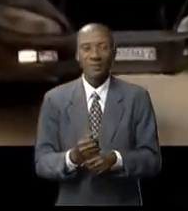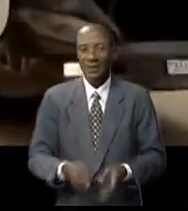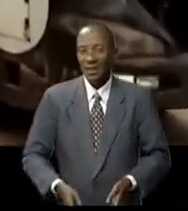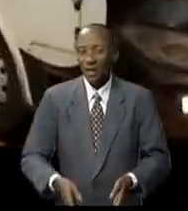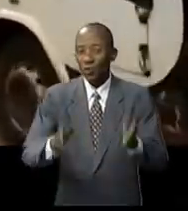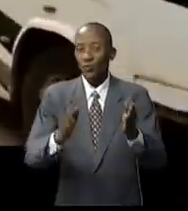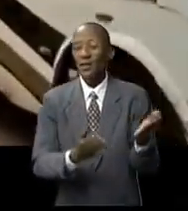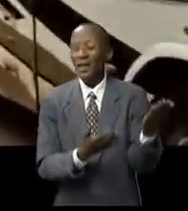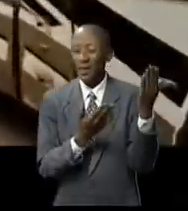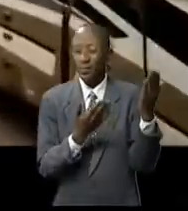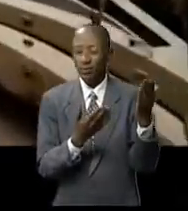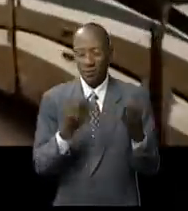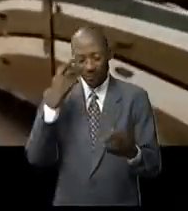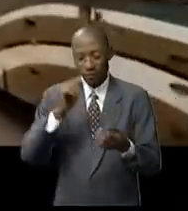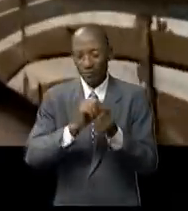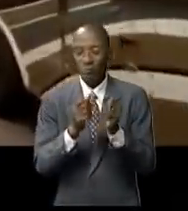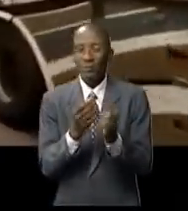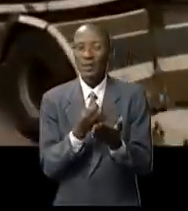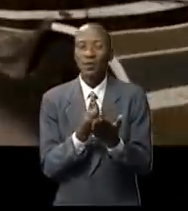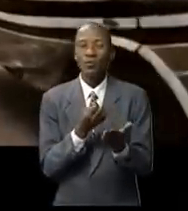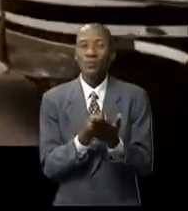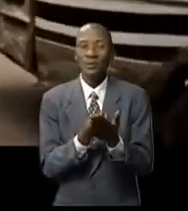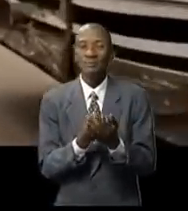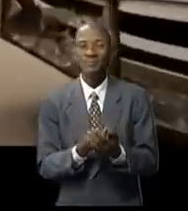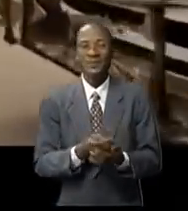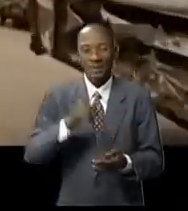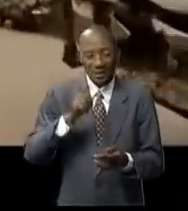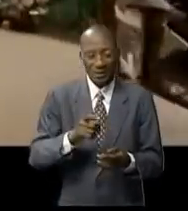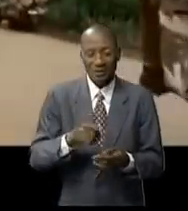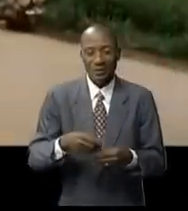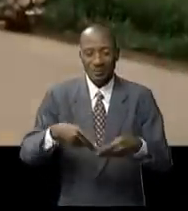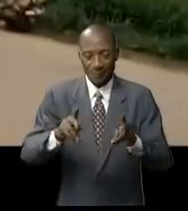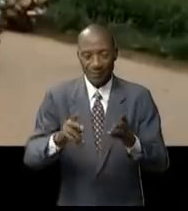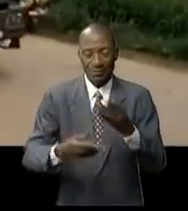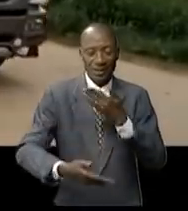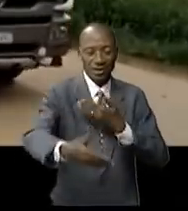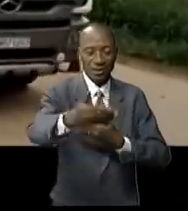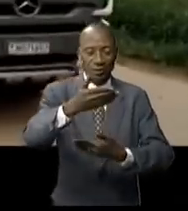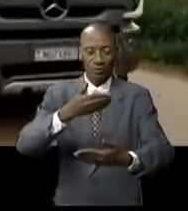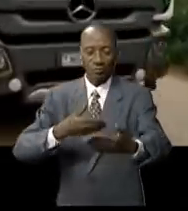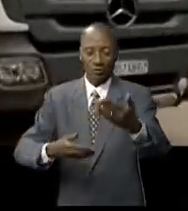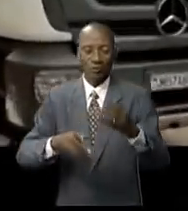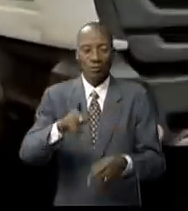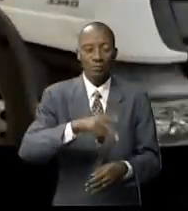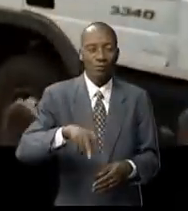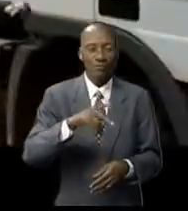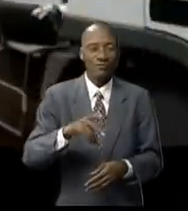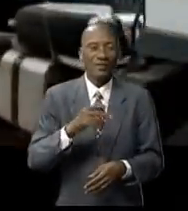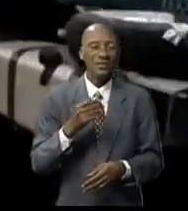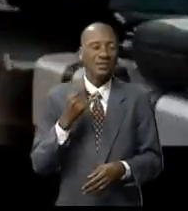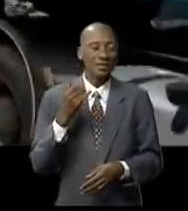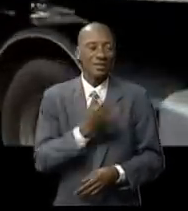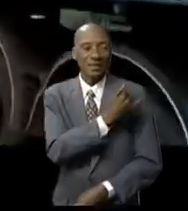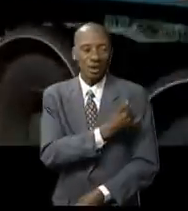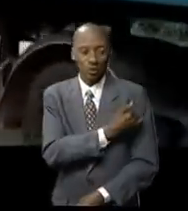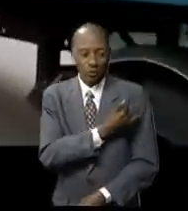économiquement importante, elle permet de densifier des échanges commerciaux entre la province de l'Ituri, la Tchopo et